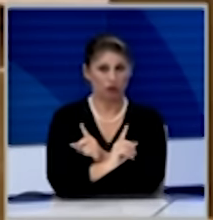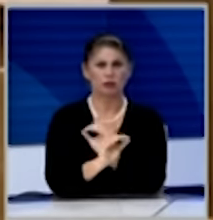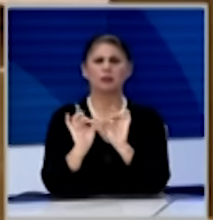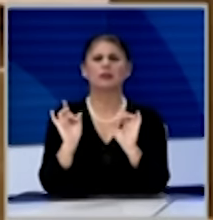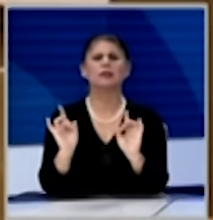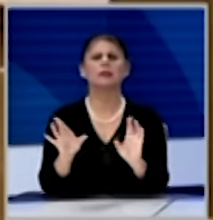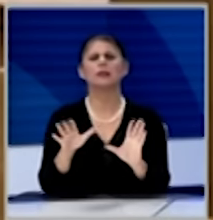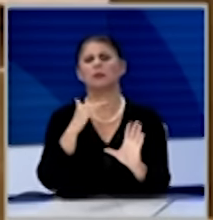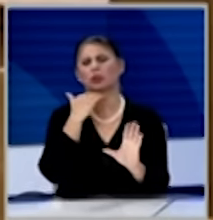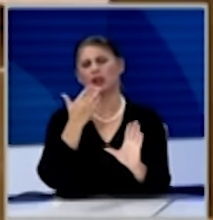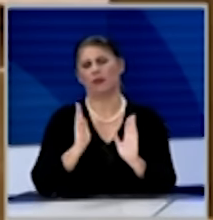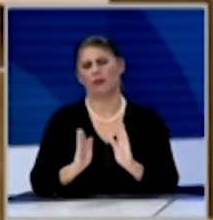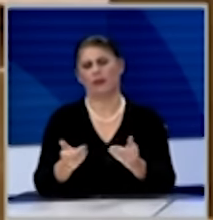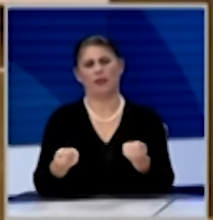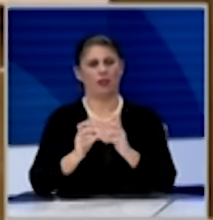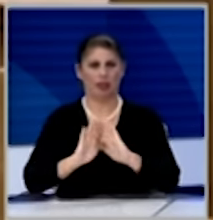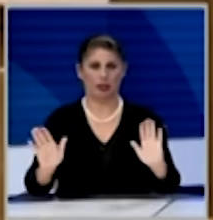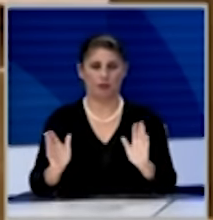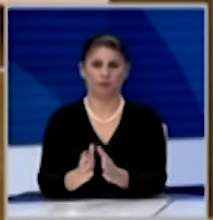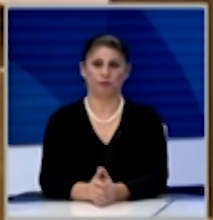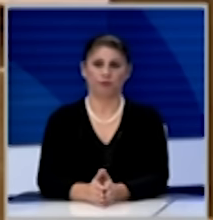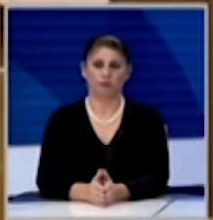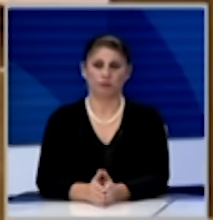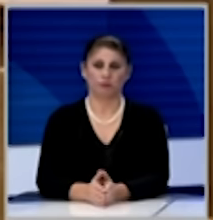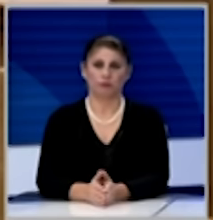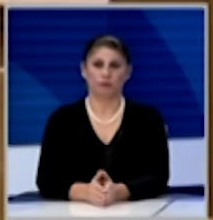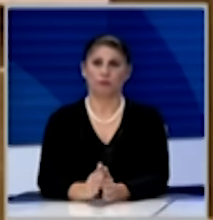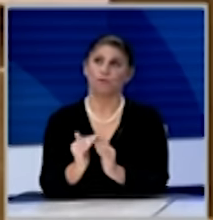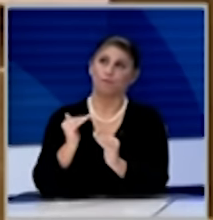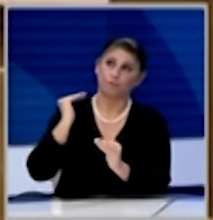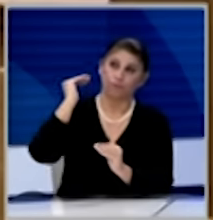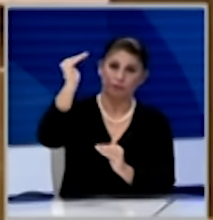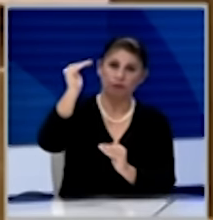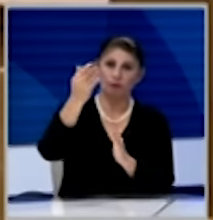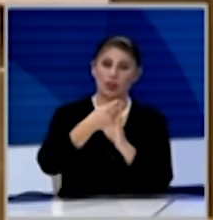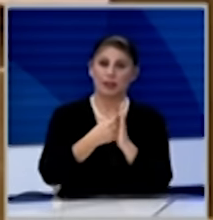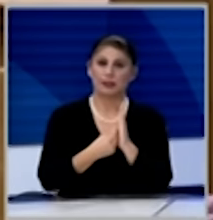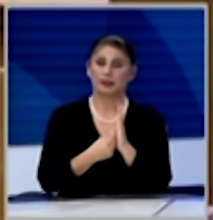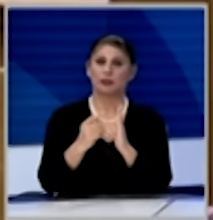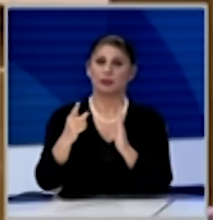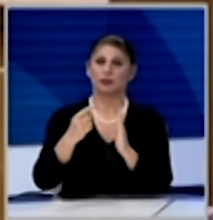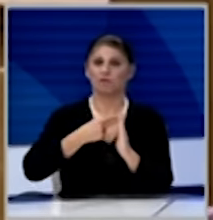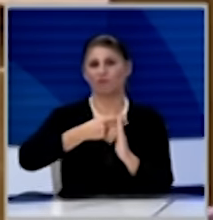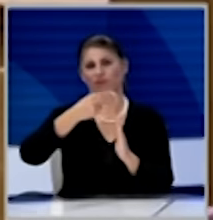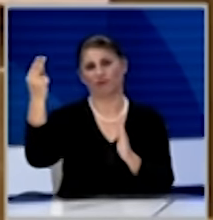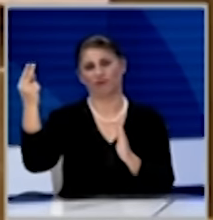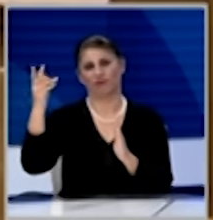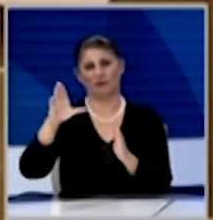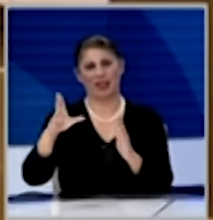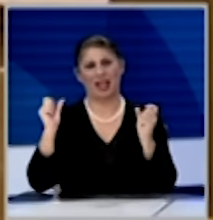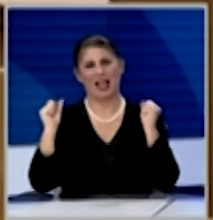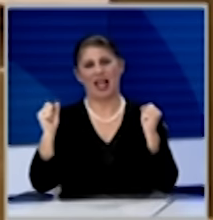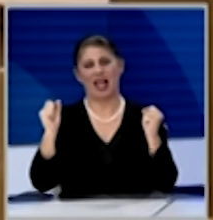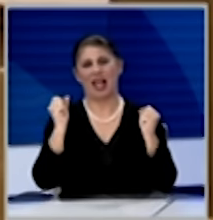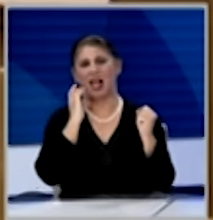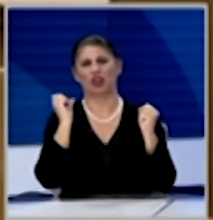τίποτα δεν πρόκειται να γίνει και φυσικά υπέρτατο κριτήριο είναι οι περιβόητες πάλι αντοχές